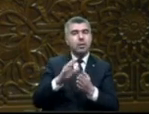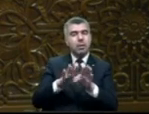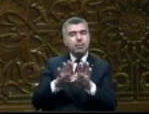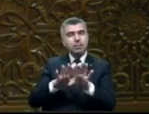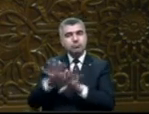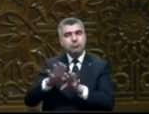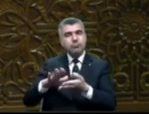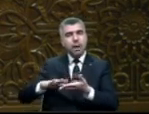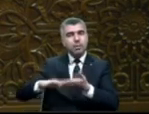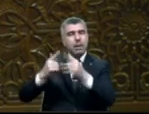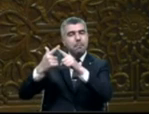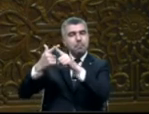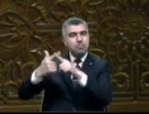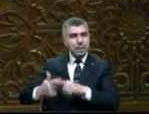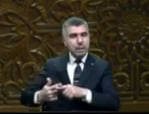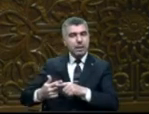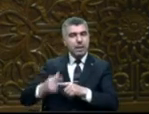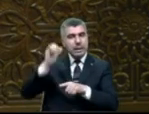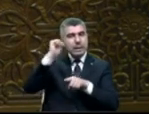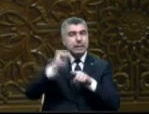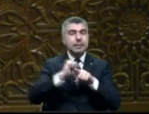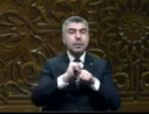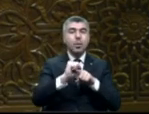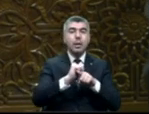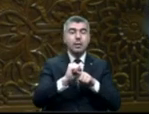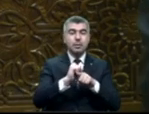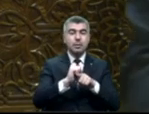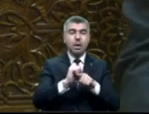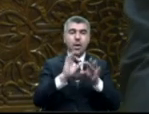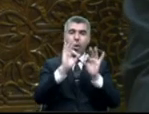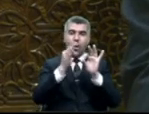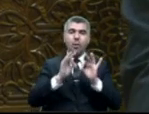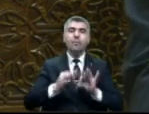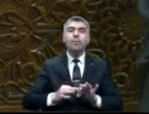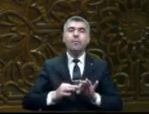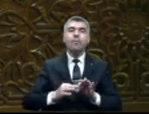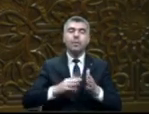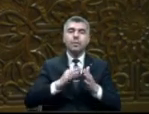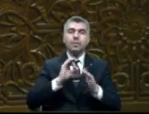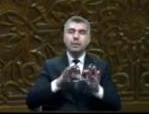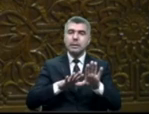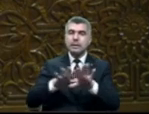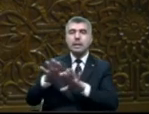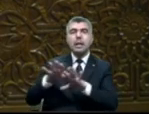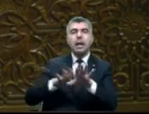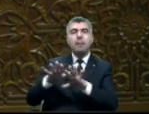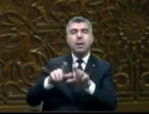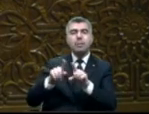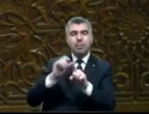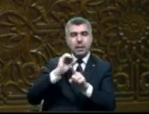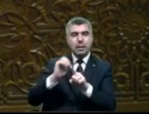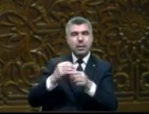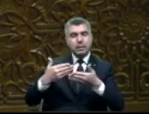التدبير والتمويل، تثمين التكوين المهني من خلال اقتراح سلسلة من التدابير على غرار نظام التكوين